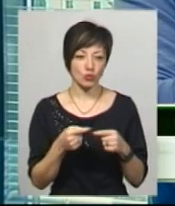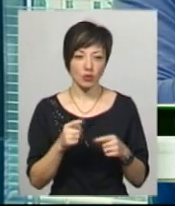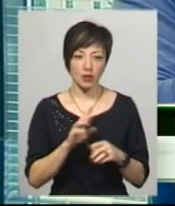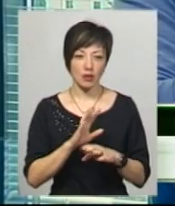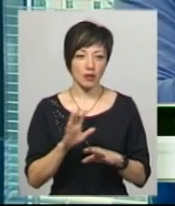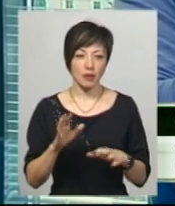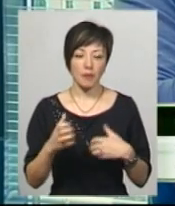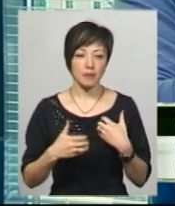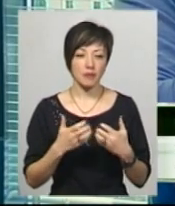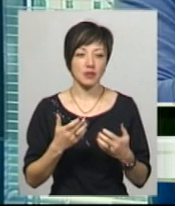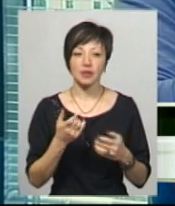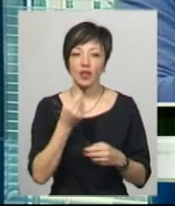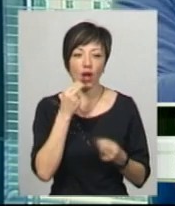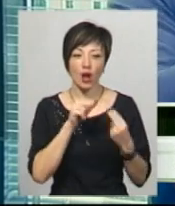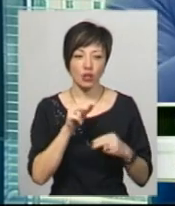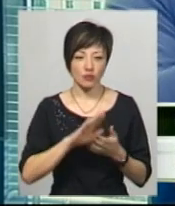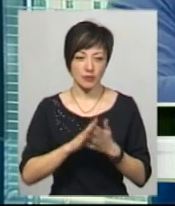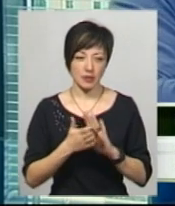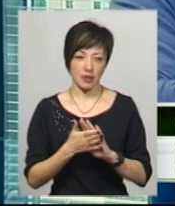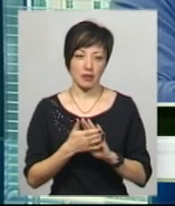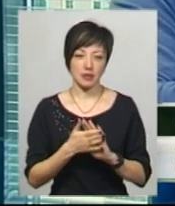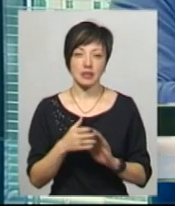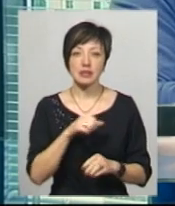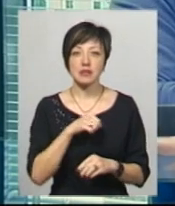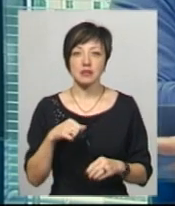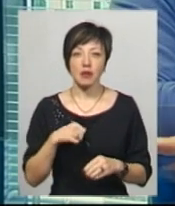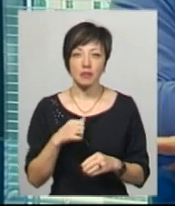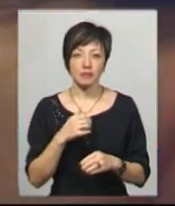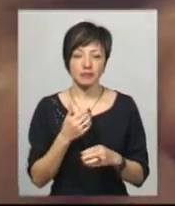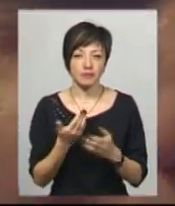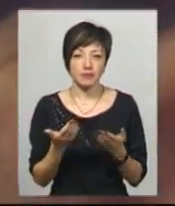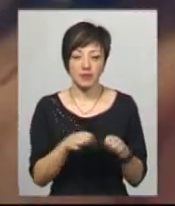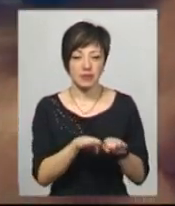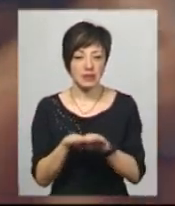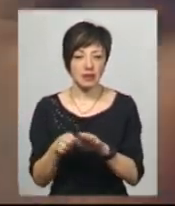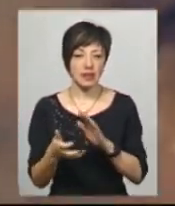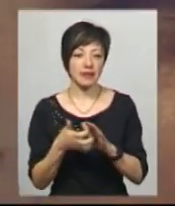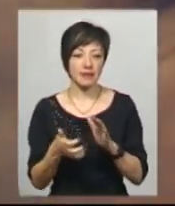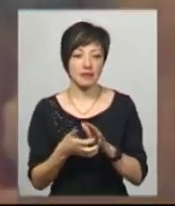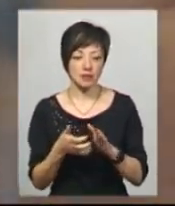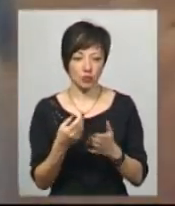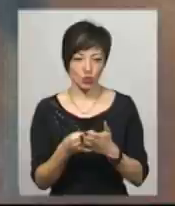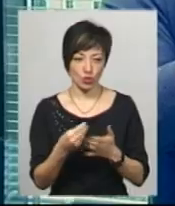переживає найкращі свої часи і сам захлинається від того, що знаходиться в стадії дефіциту. Якщо